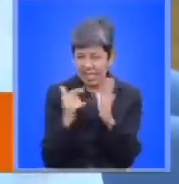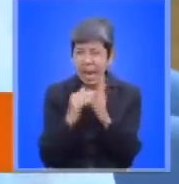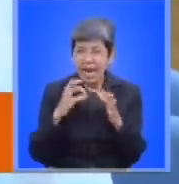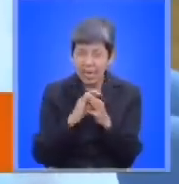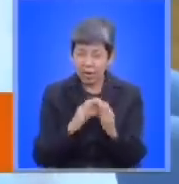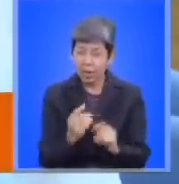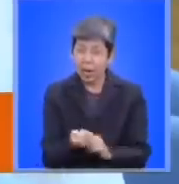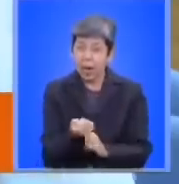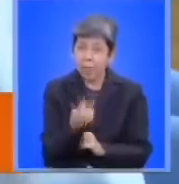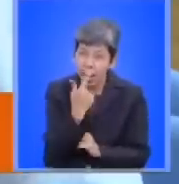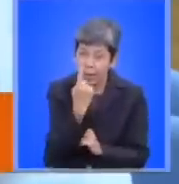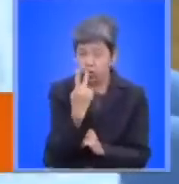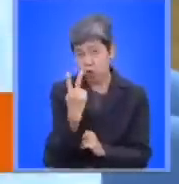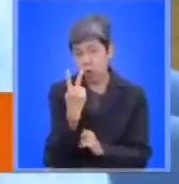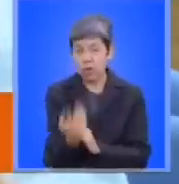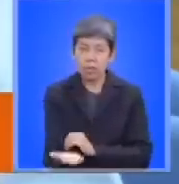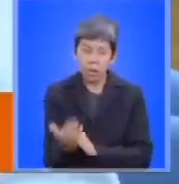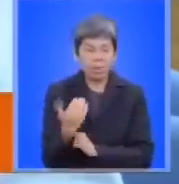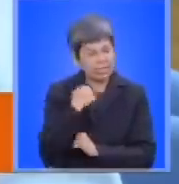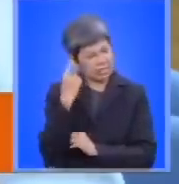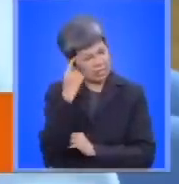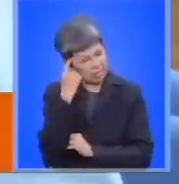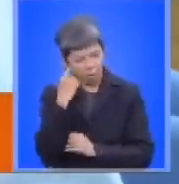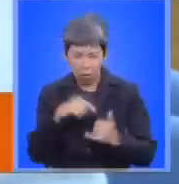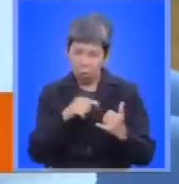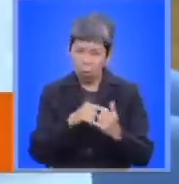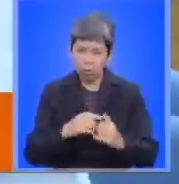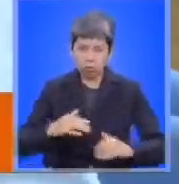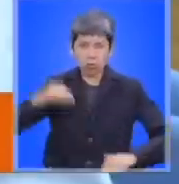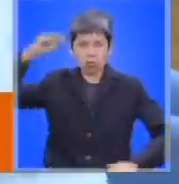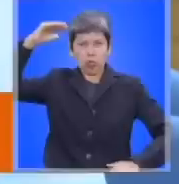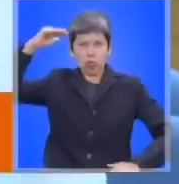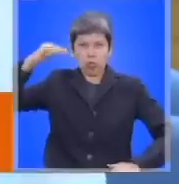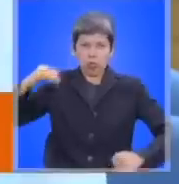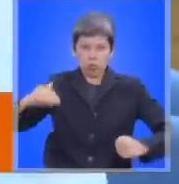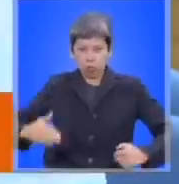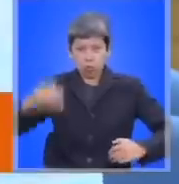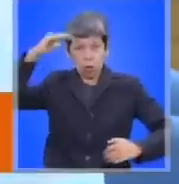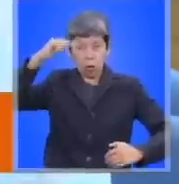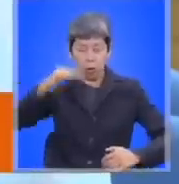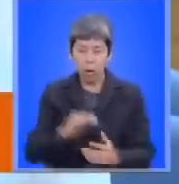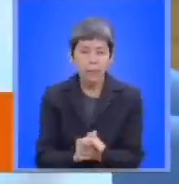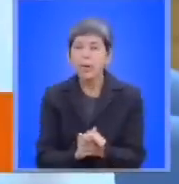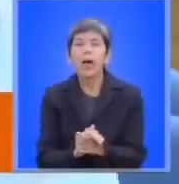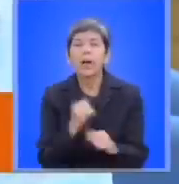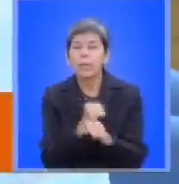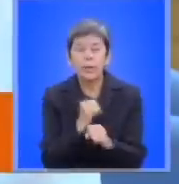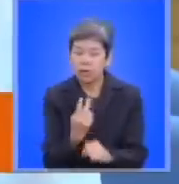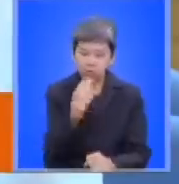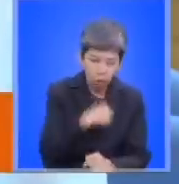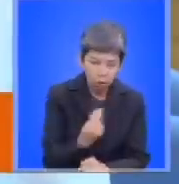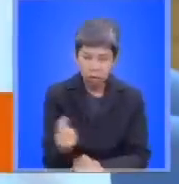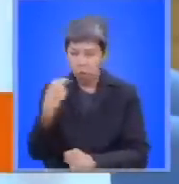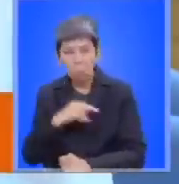1เม็ด2เวลาแต่คุณหมอเกียงศักดิ์เห็นว่าคนไข้ตัวใหญ่นะครับไม่ทราบผู้สื่อข่าวได้เห็นบ้างไหมก็เลยให้2คูณ2แล้วผล